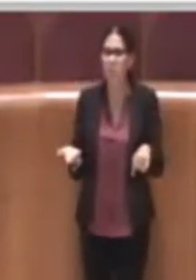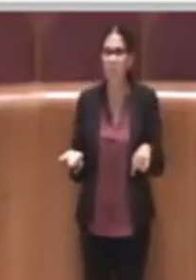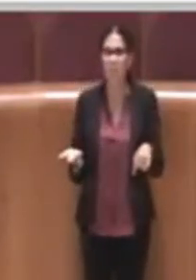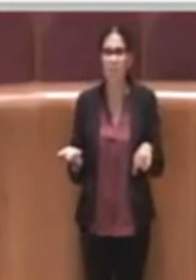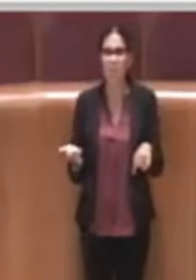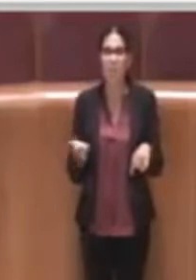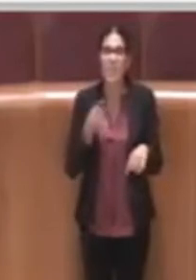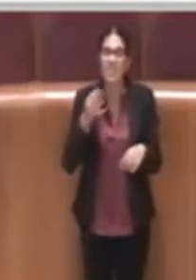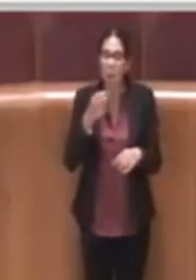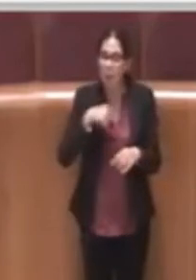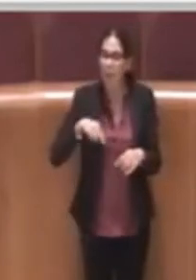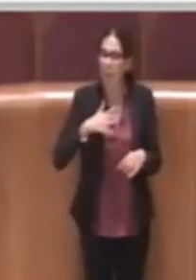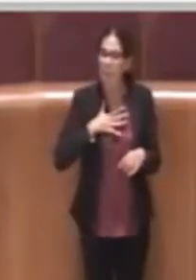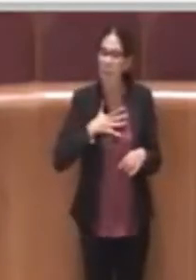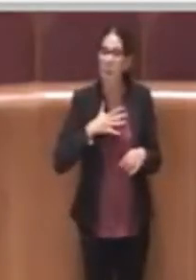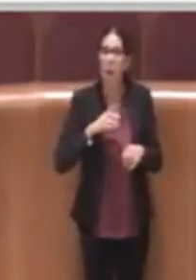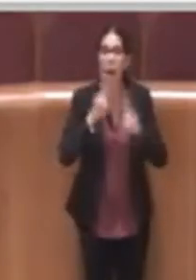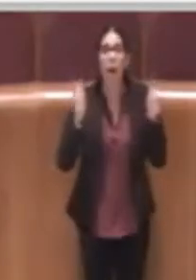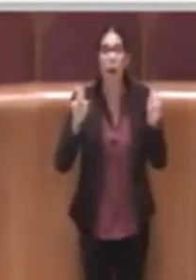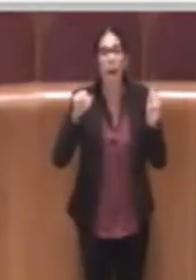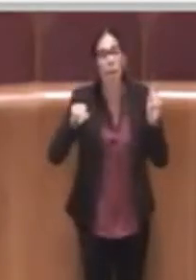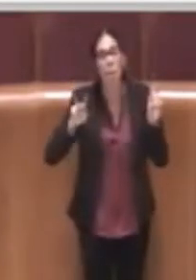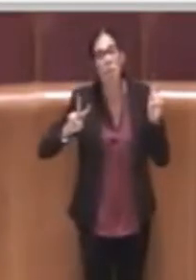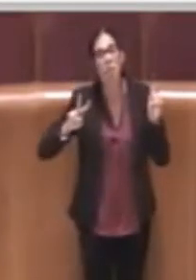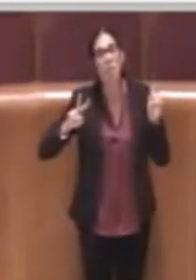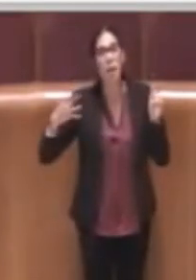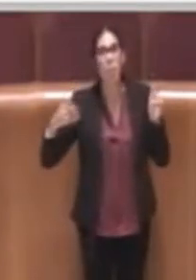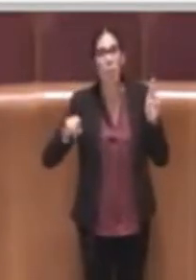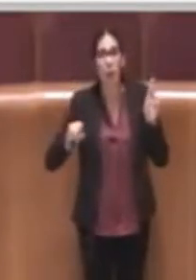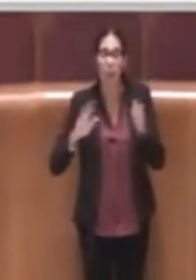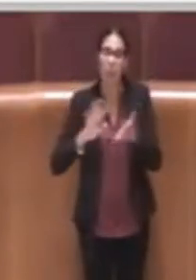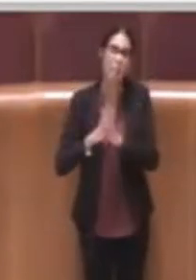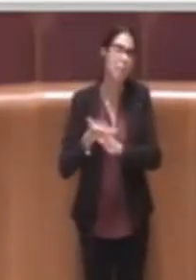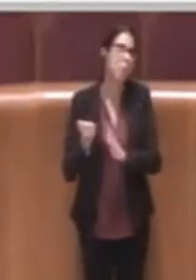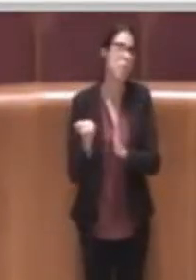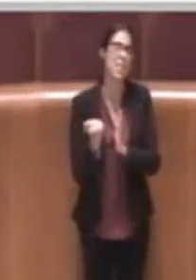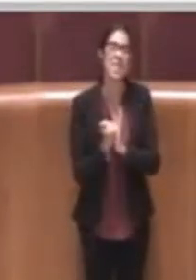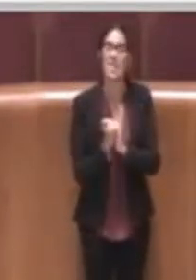Vigna Murata diventa un tema emblematico.